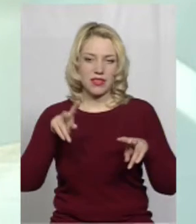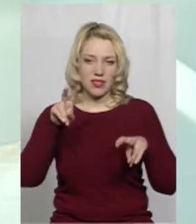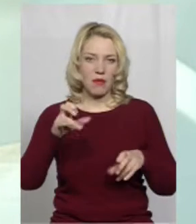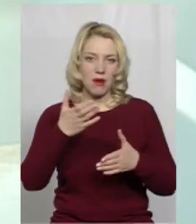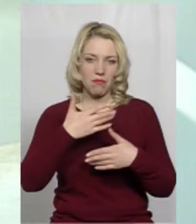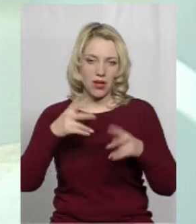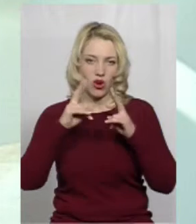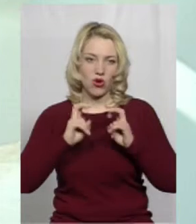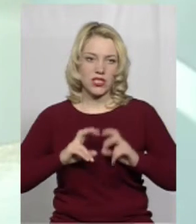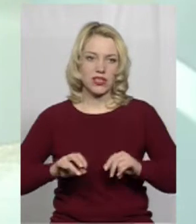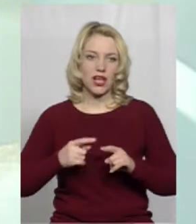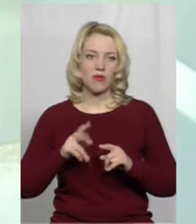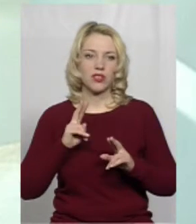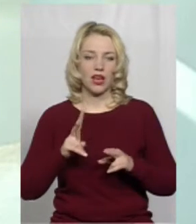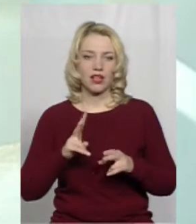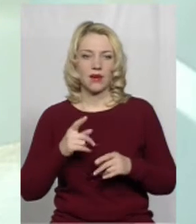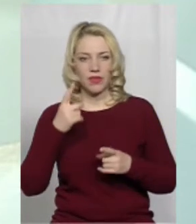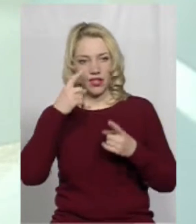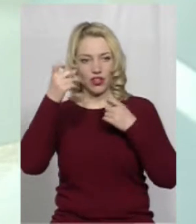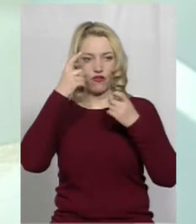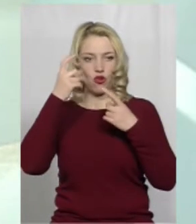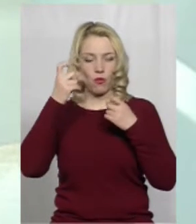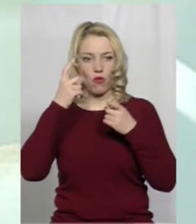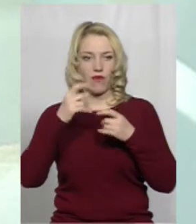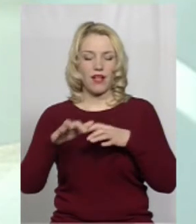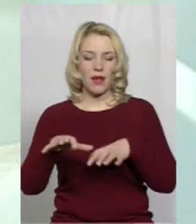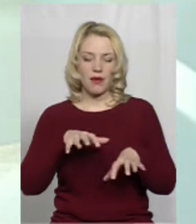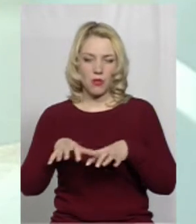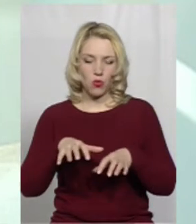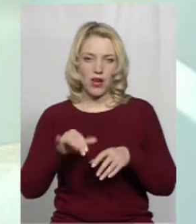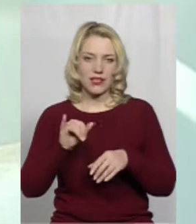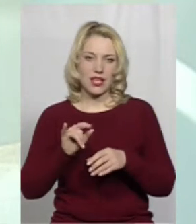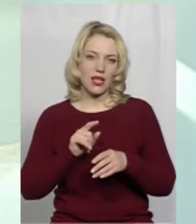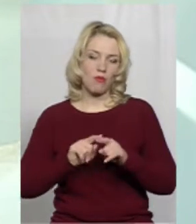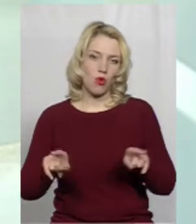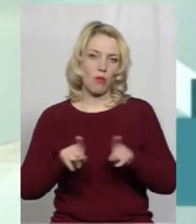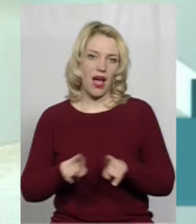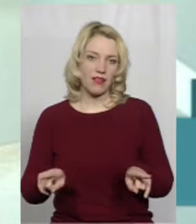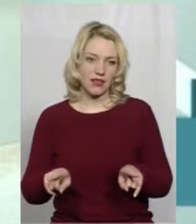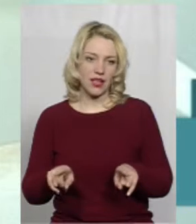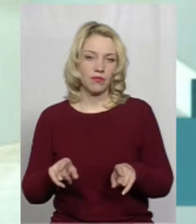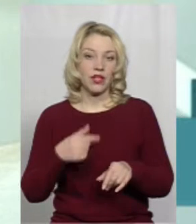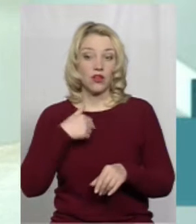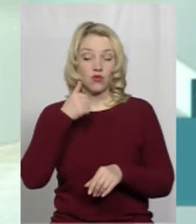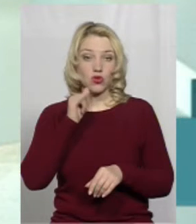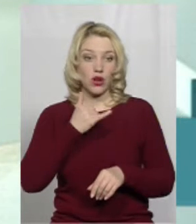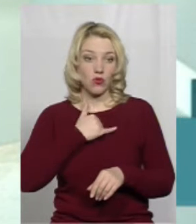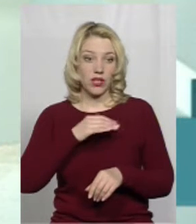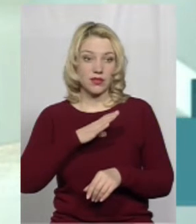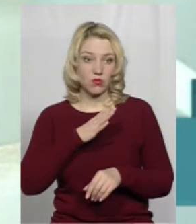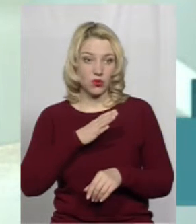розглядаємо її в контексті інформування, маніпуляції, пропаганди. Так? Тобто вчора в нас